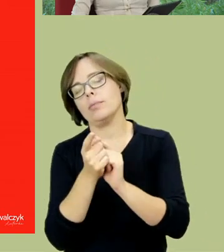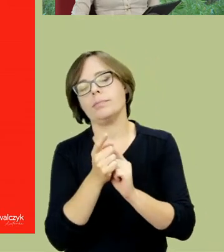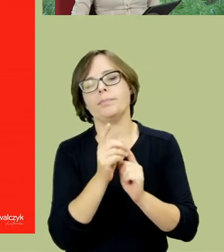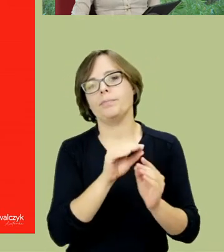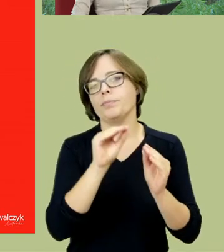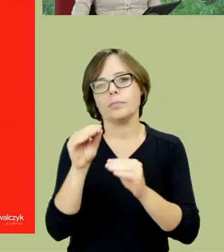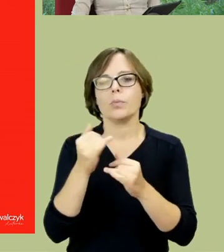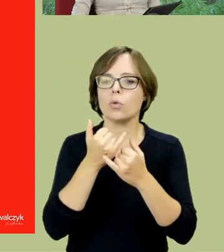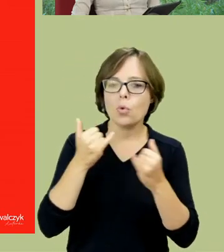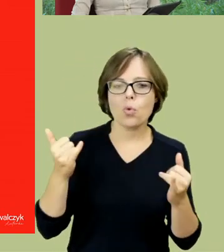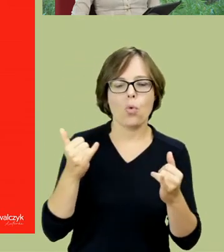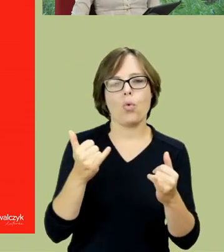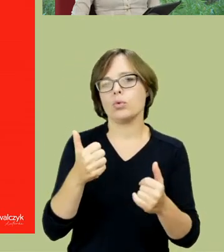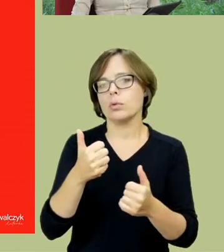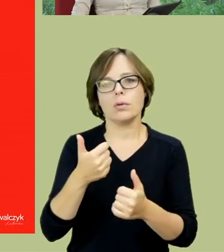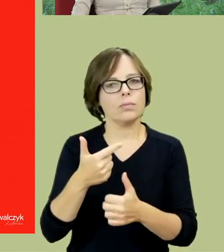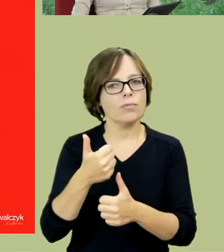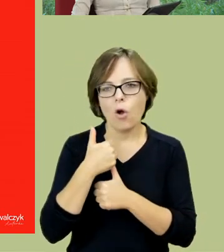wszystkie formacje kobiece,